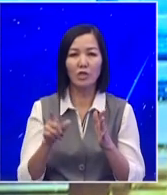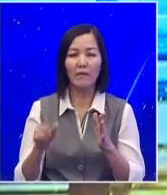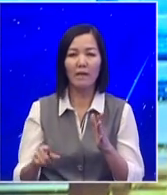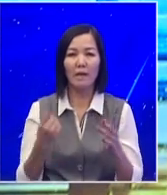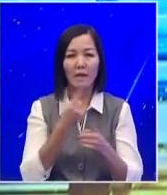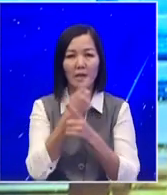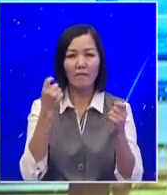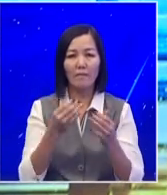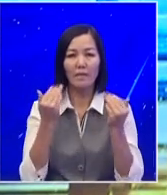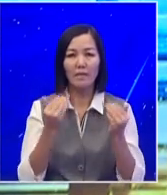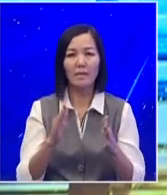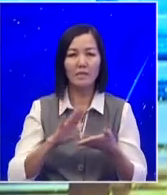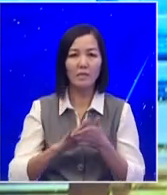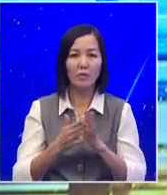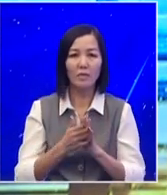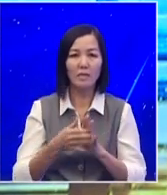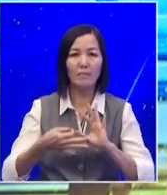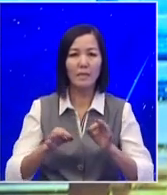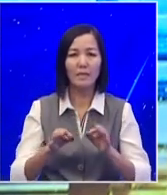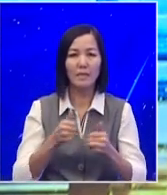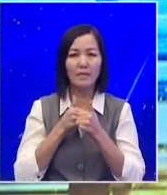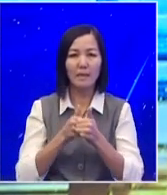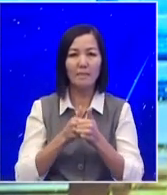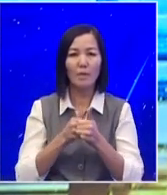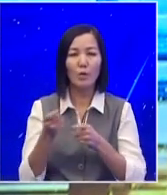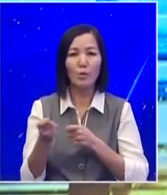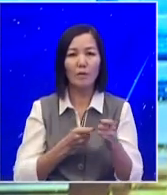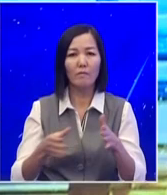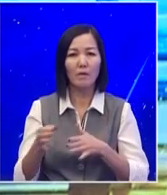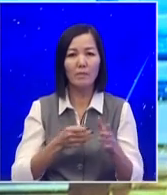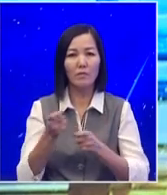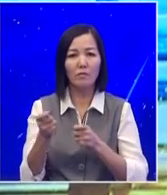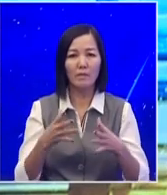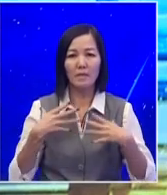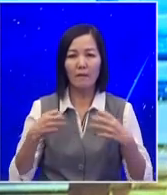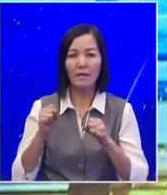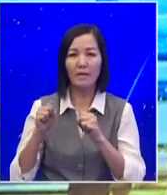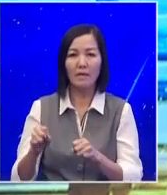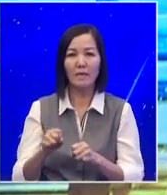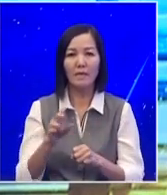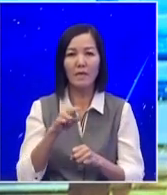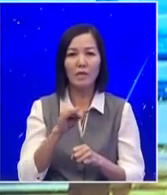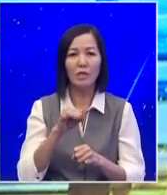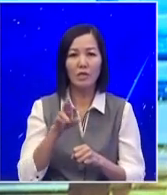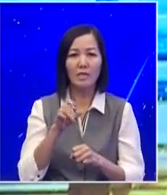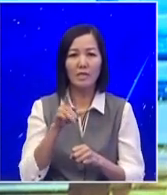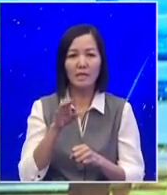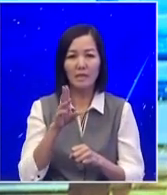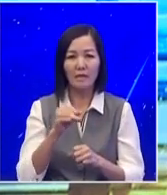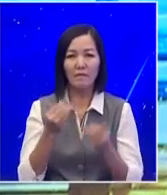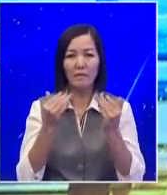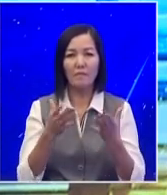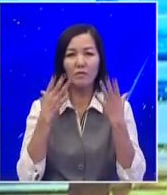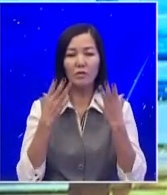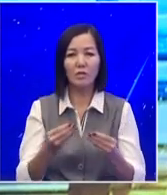6604 человека. Информацией о текущей ситуации поделился заместитель руководителя областного управления здравоохранения Арман